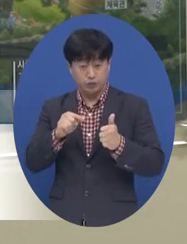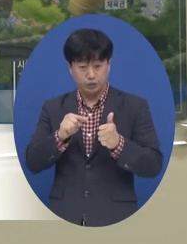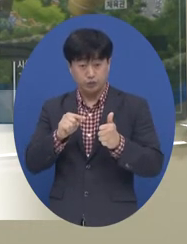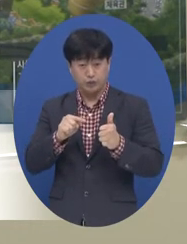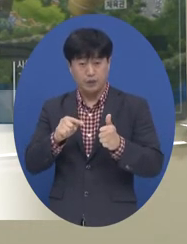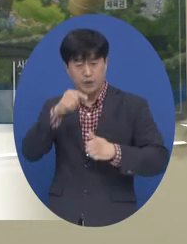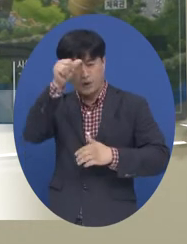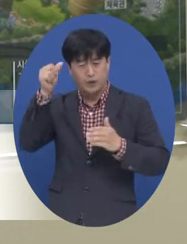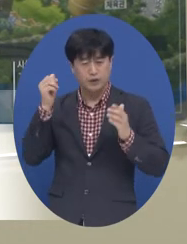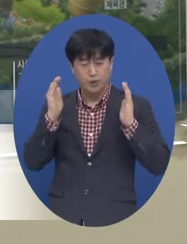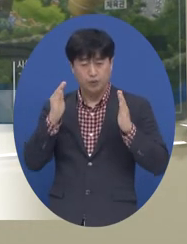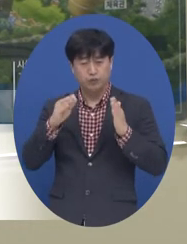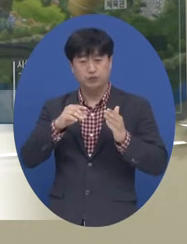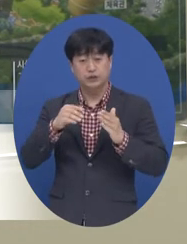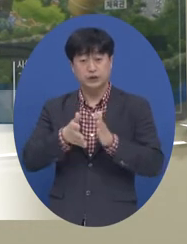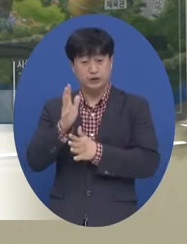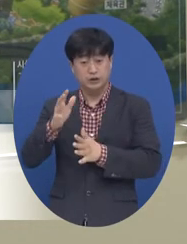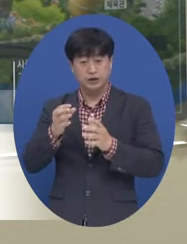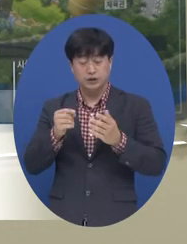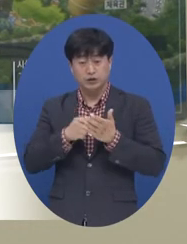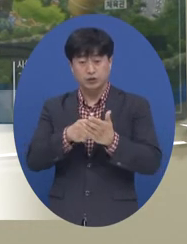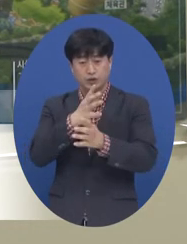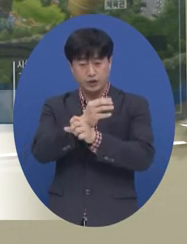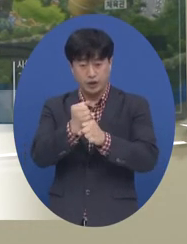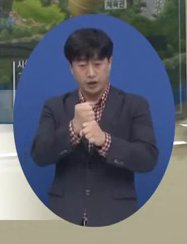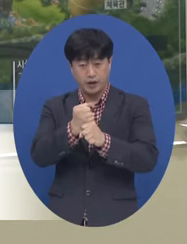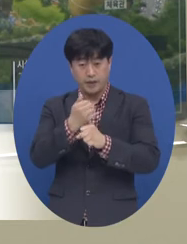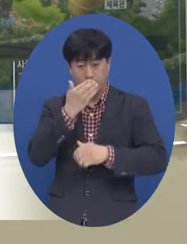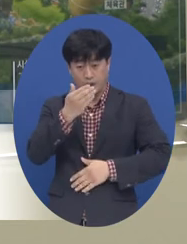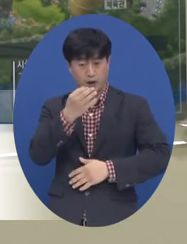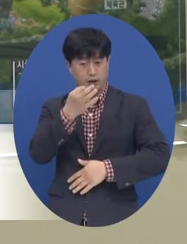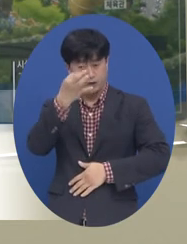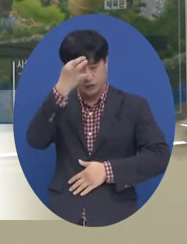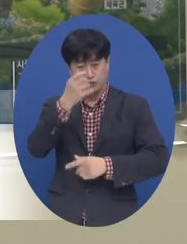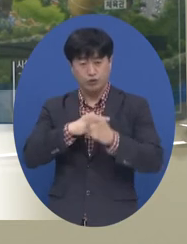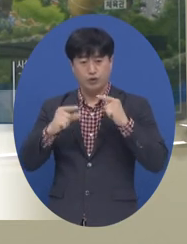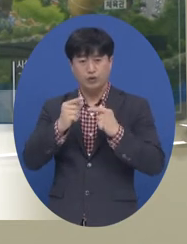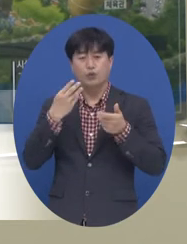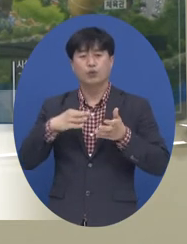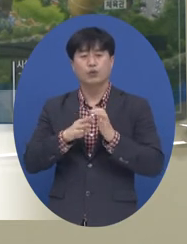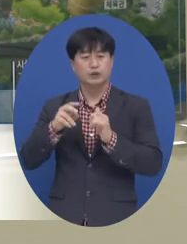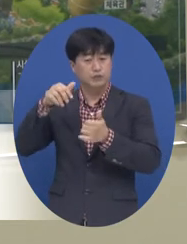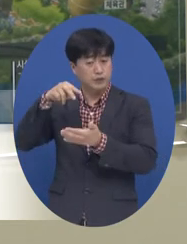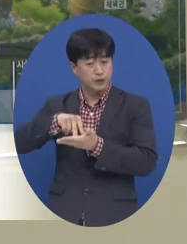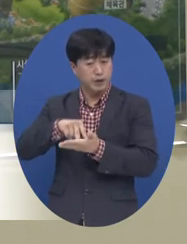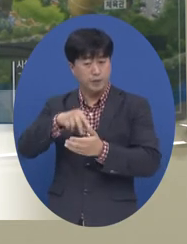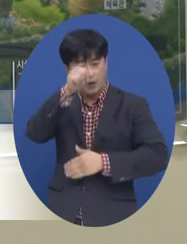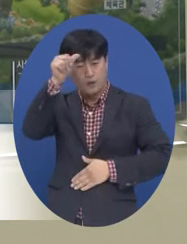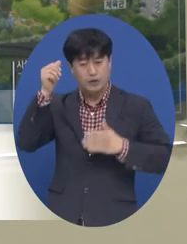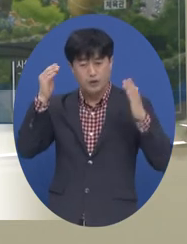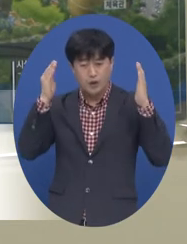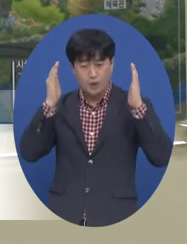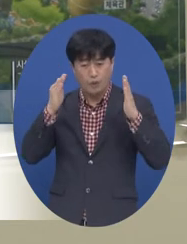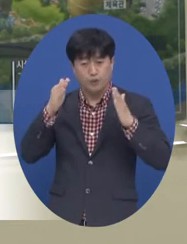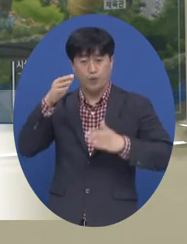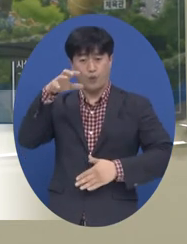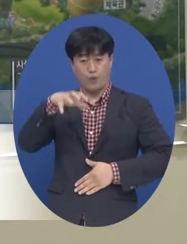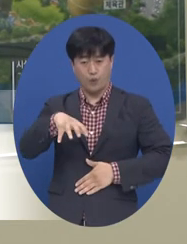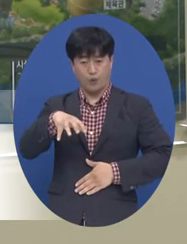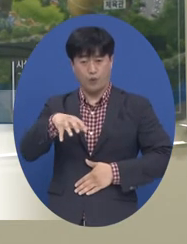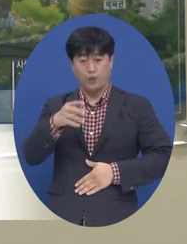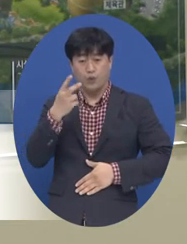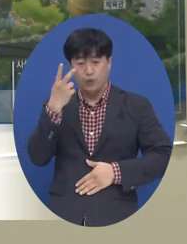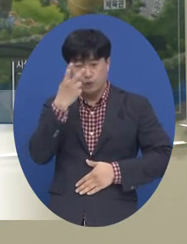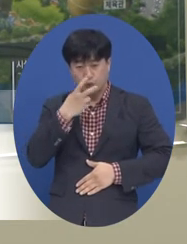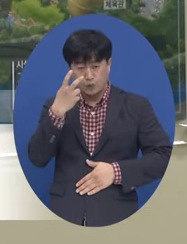교육과 평생학습 시설을 신청 예약할 수 있는 기능을 추가해 도민 입장에서 평생학습을 한 곳에서